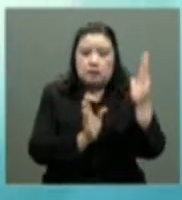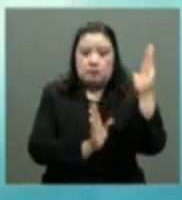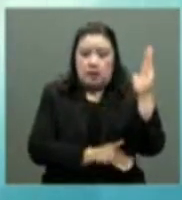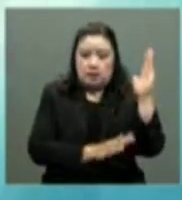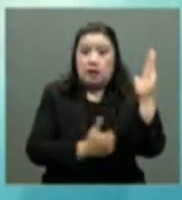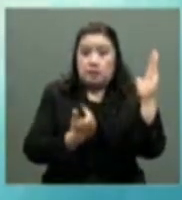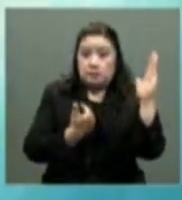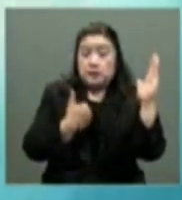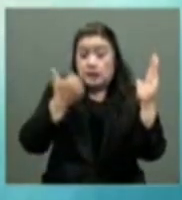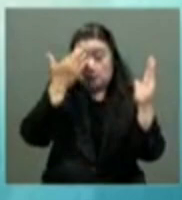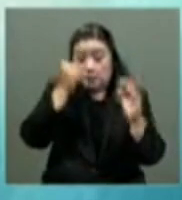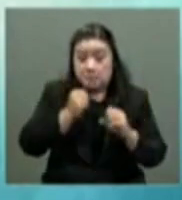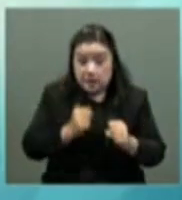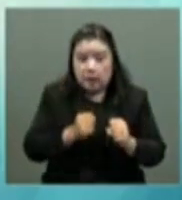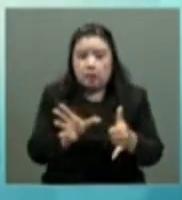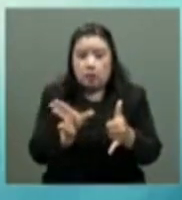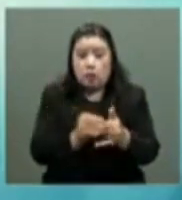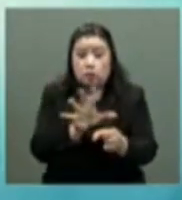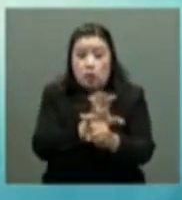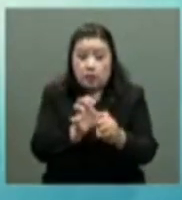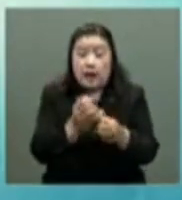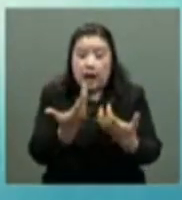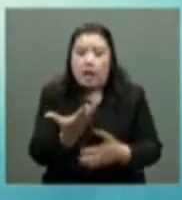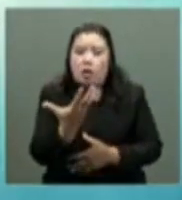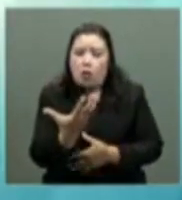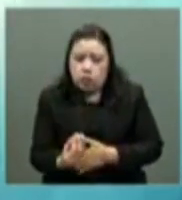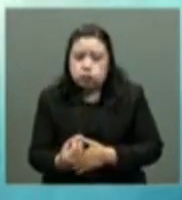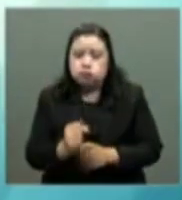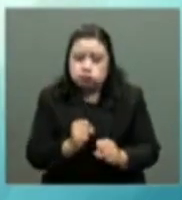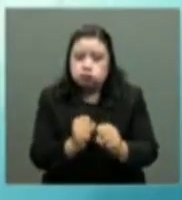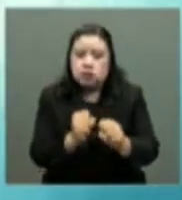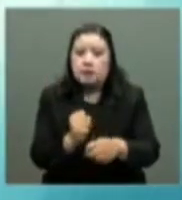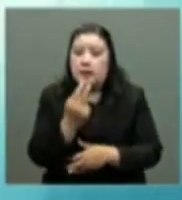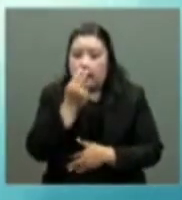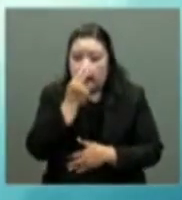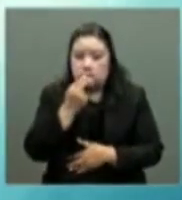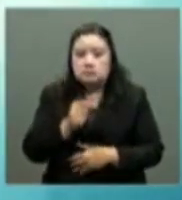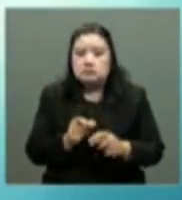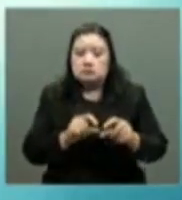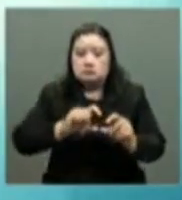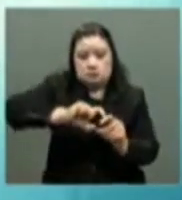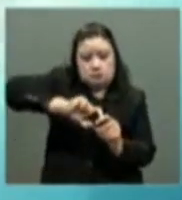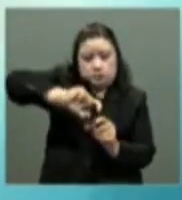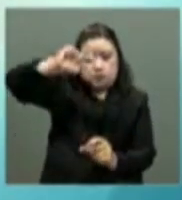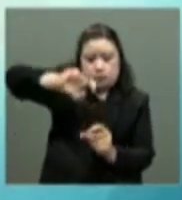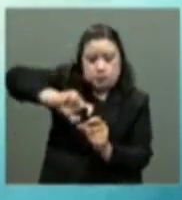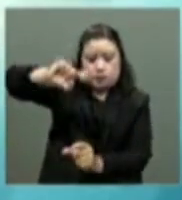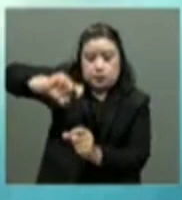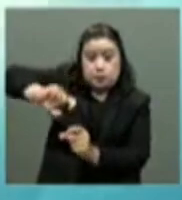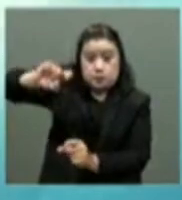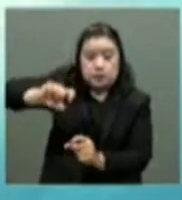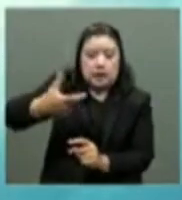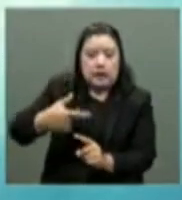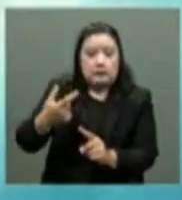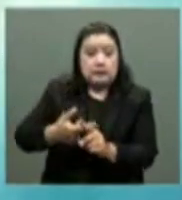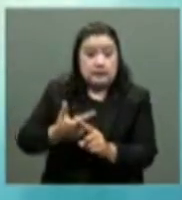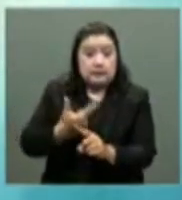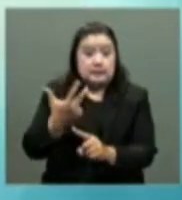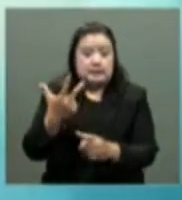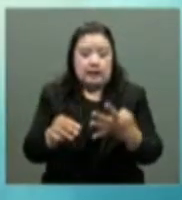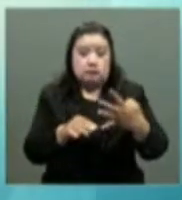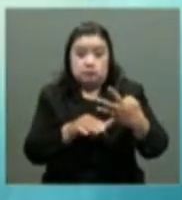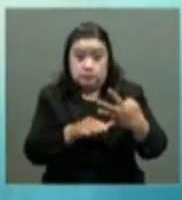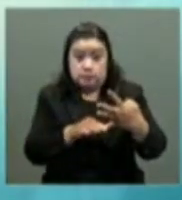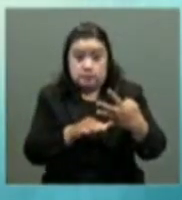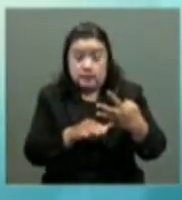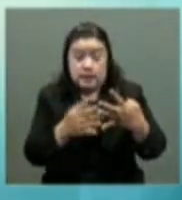ามกดตัวเลขลงไปนะครับแนวโน้มเราก็จะเห็นแท่งที่สูงๆตั้งแต่ช่วงเมื่อปลายเดือนที่ผ่านมานะครับกลางเดือ